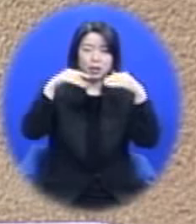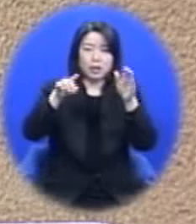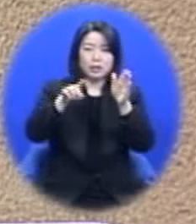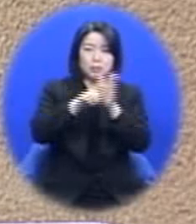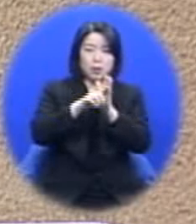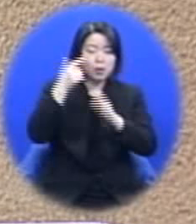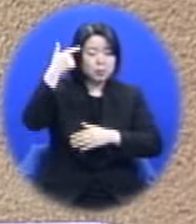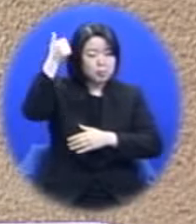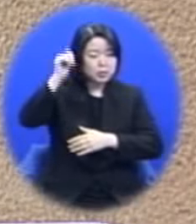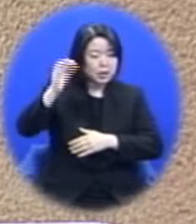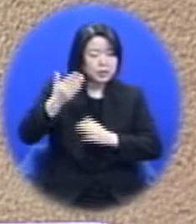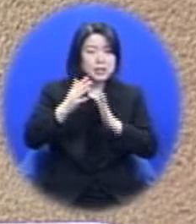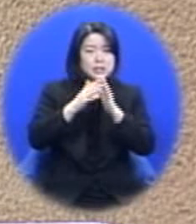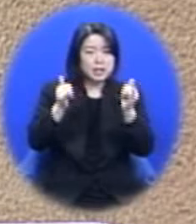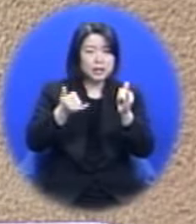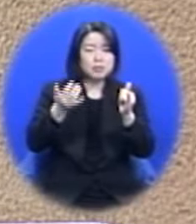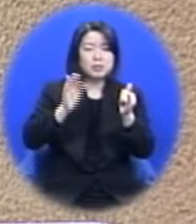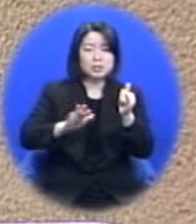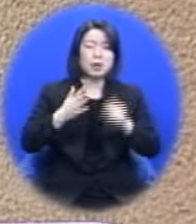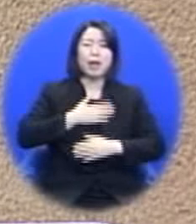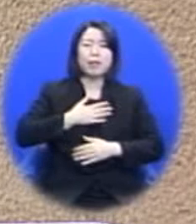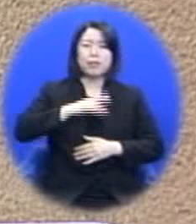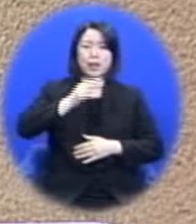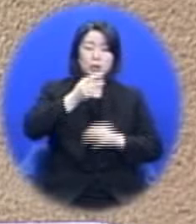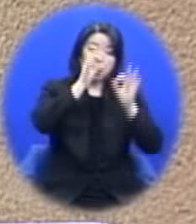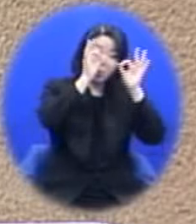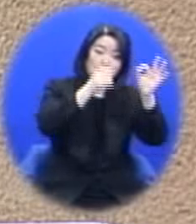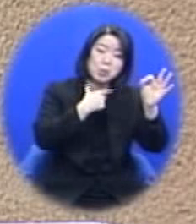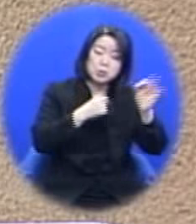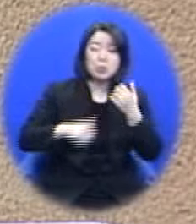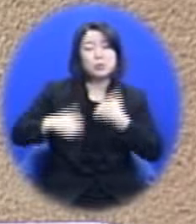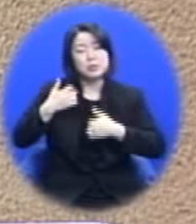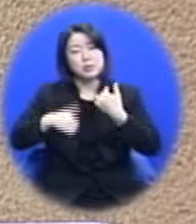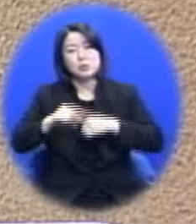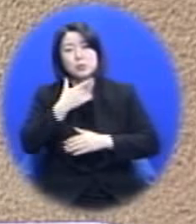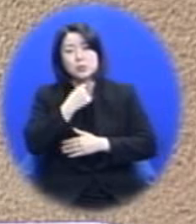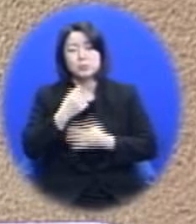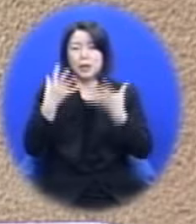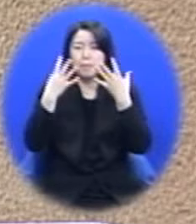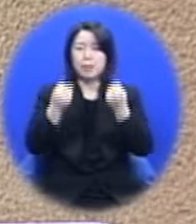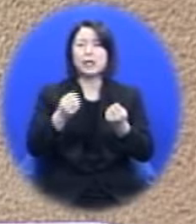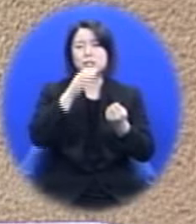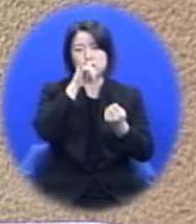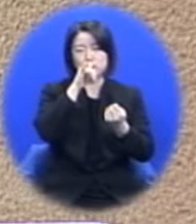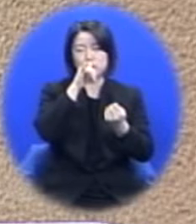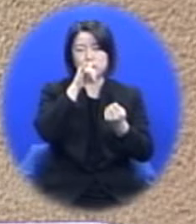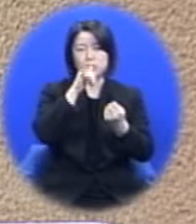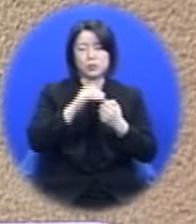될 사람이지만 그래도 나도 보고 싶고 즐기고 싶은 게 많았었어요.